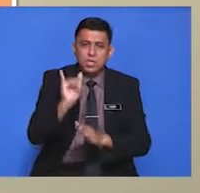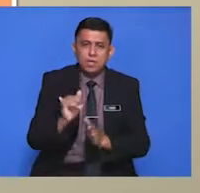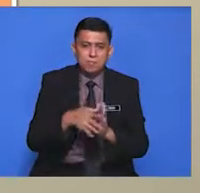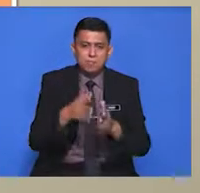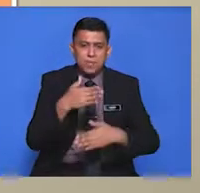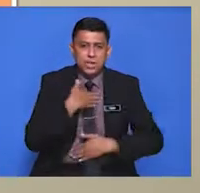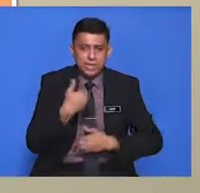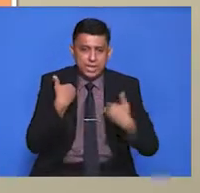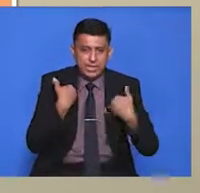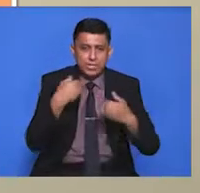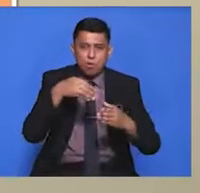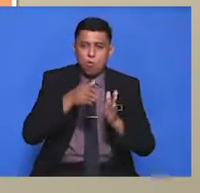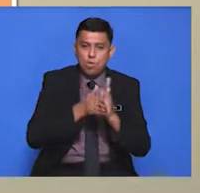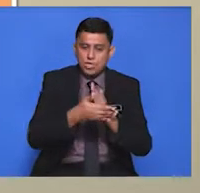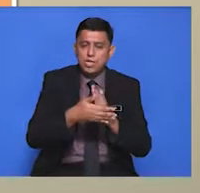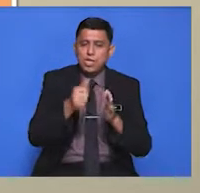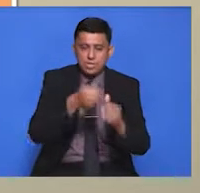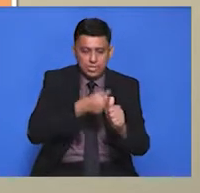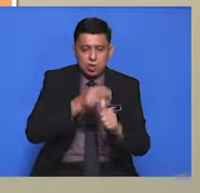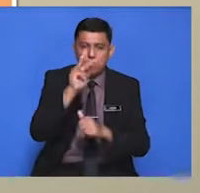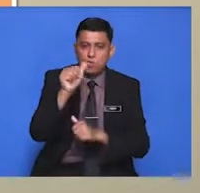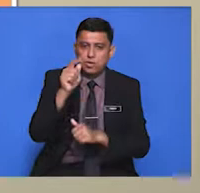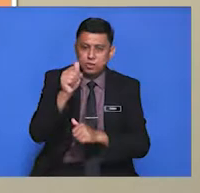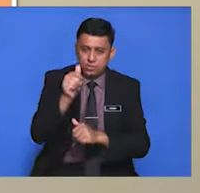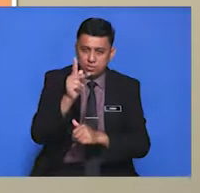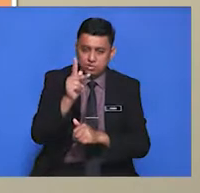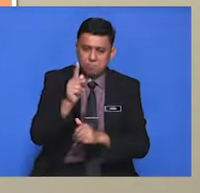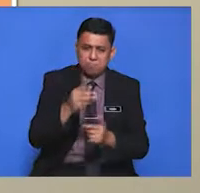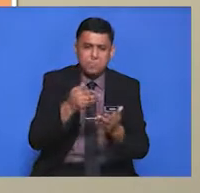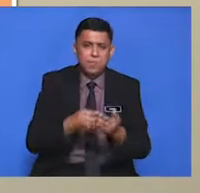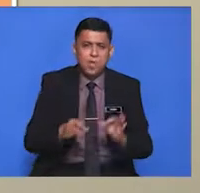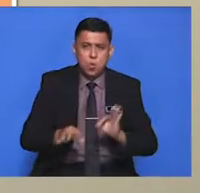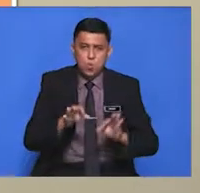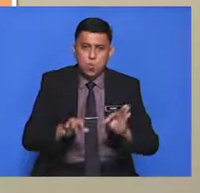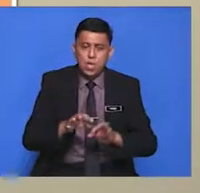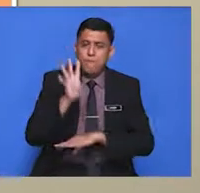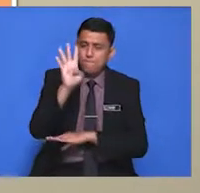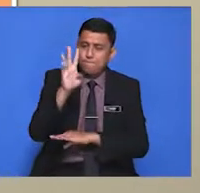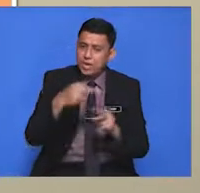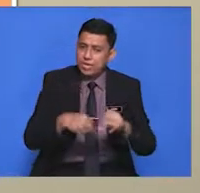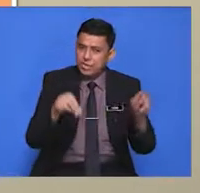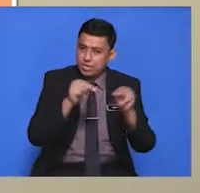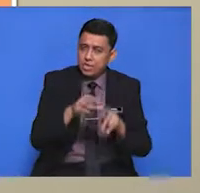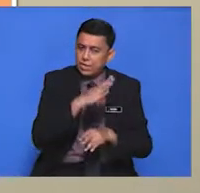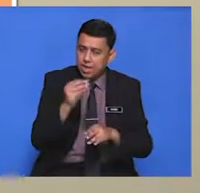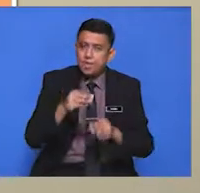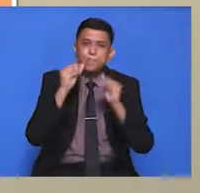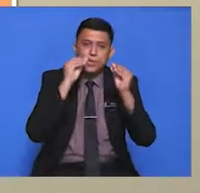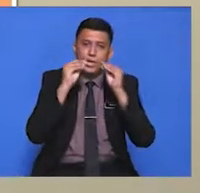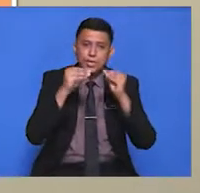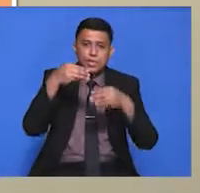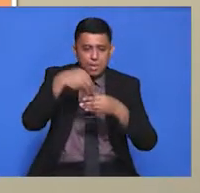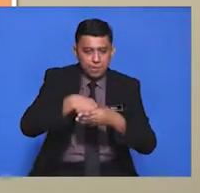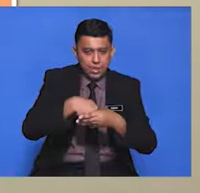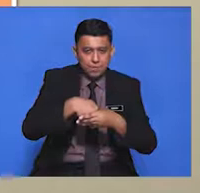setiap watak. Keempat, murid dapat menghuraikan sekurang-kurangnya 4 nilai dan 4 pengajaran yang